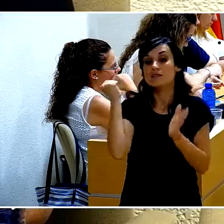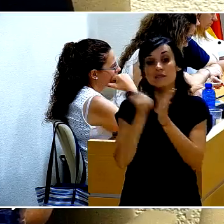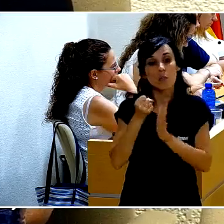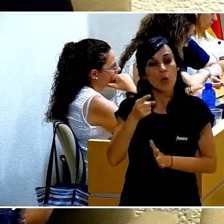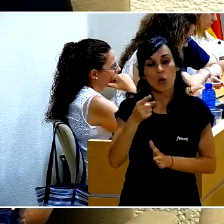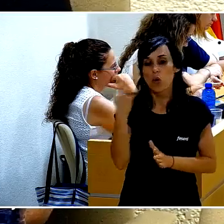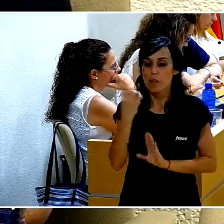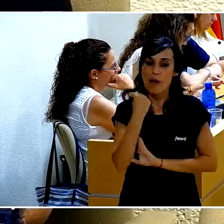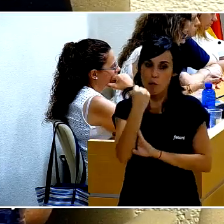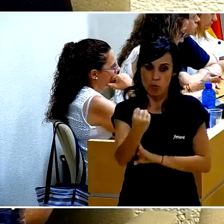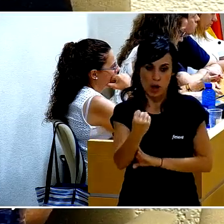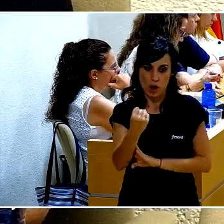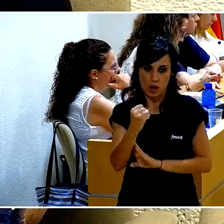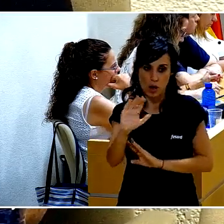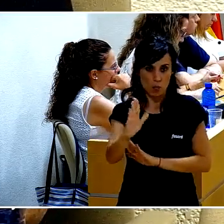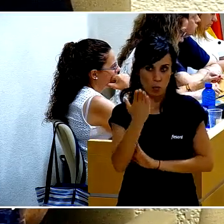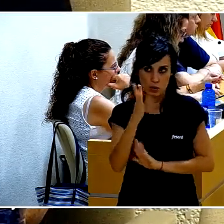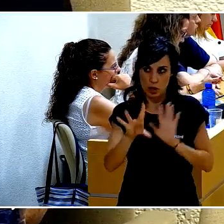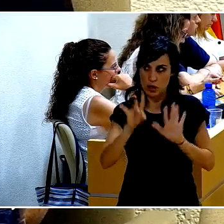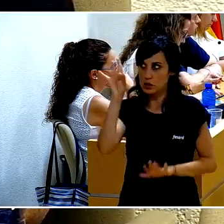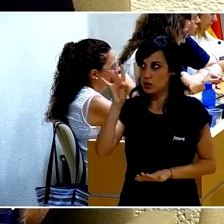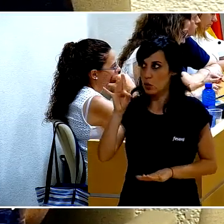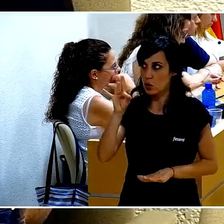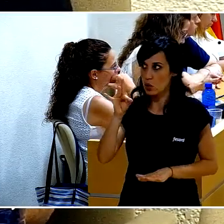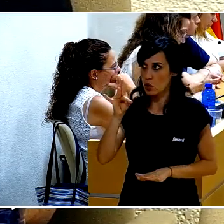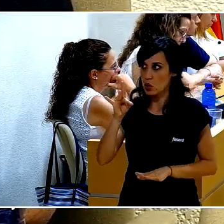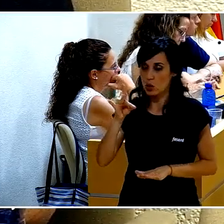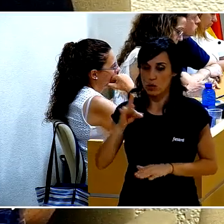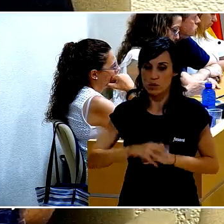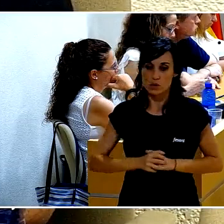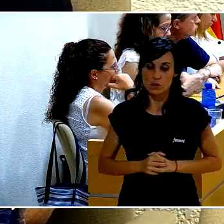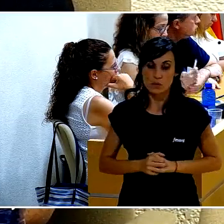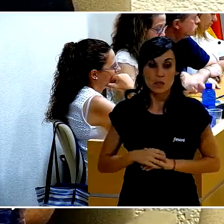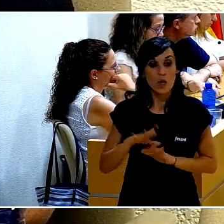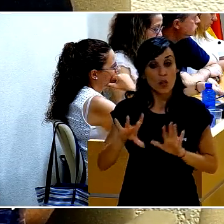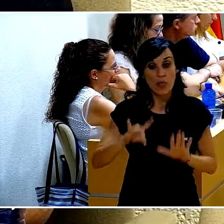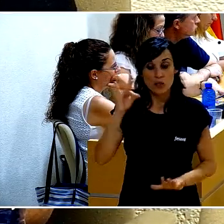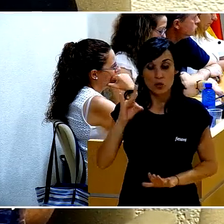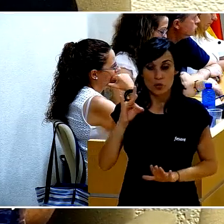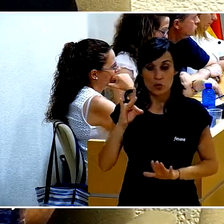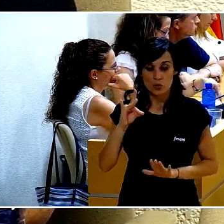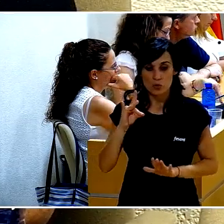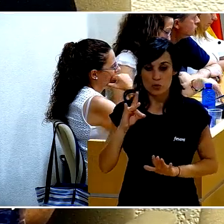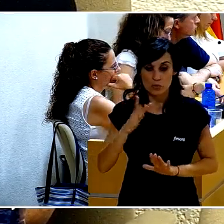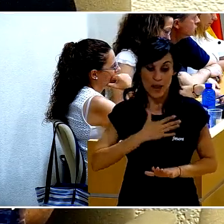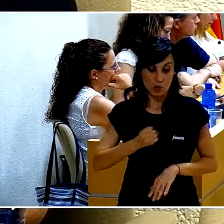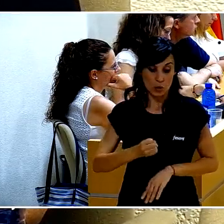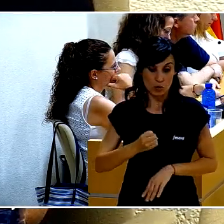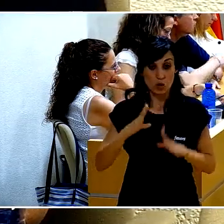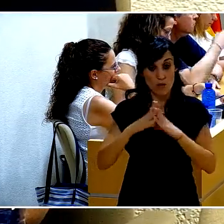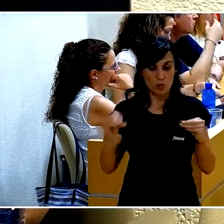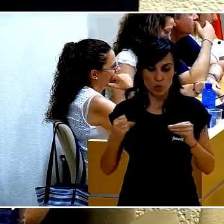a apoyar aquesta moció i aquesta decisió la recolzem, la decisió que ha pres l'Ajuntament de la Vall